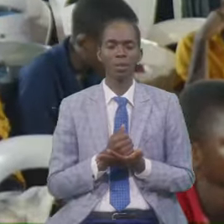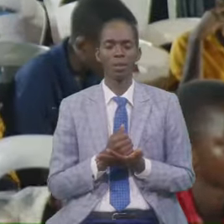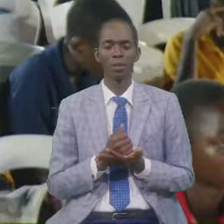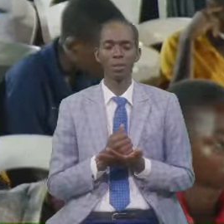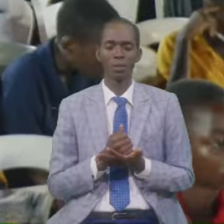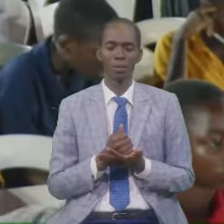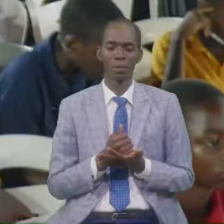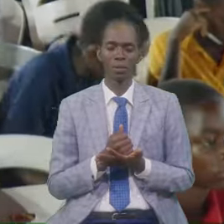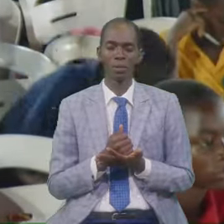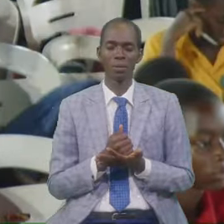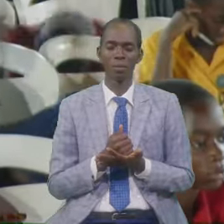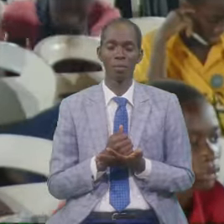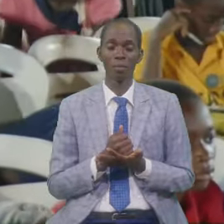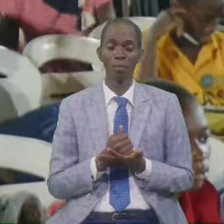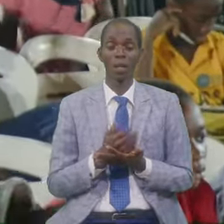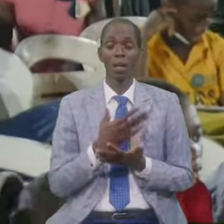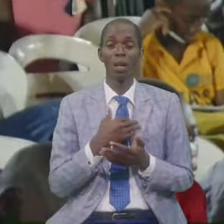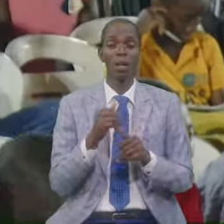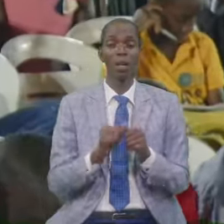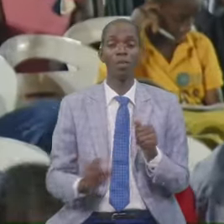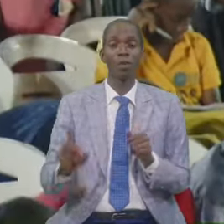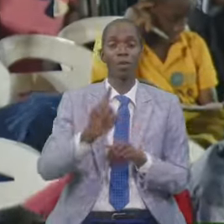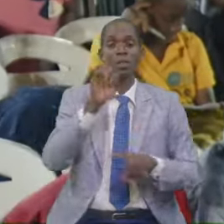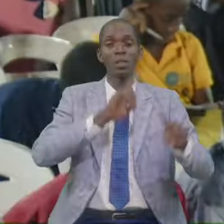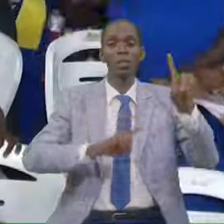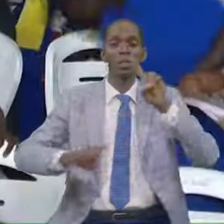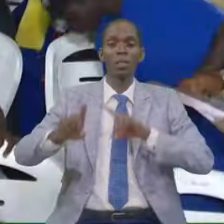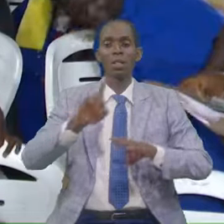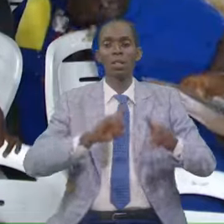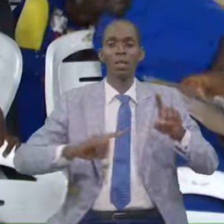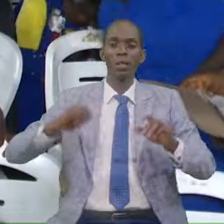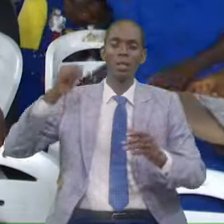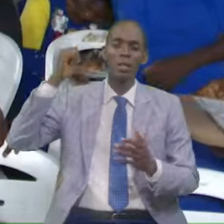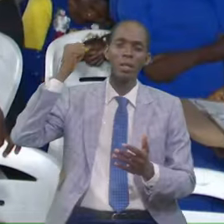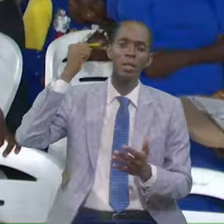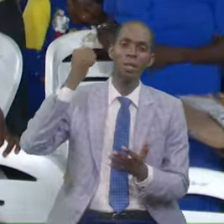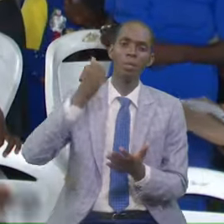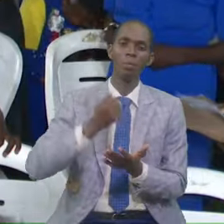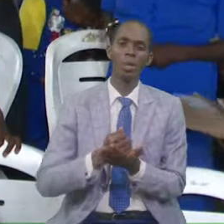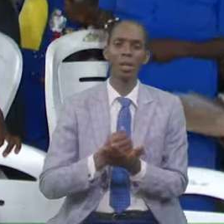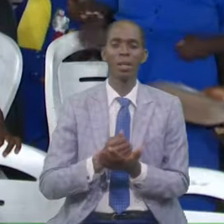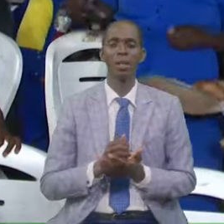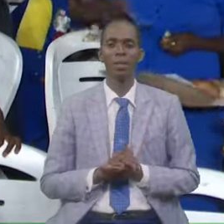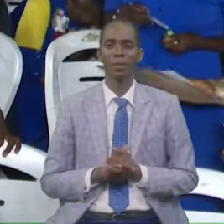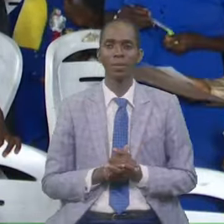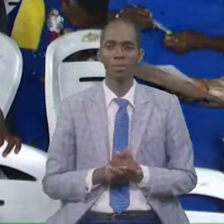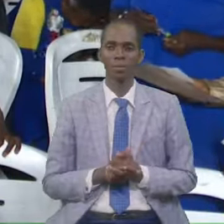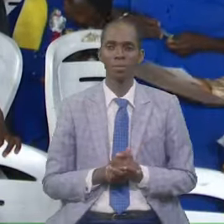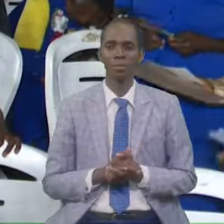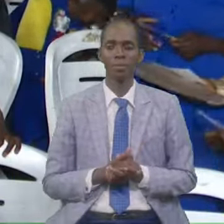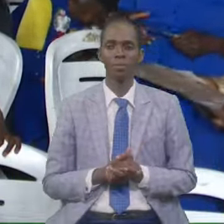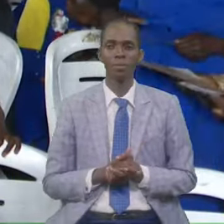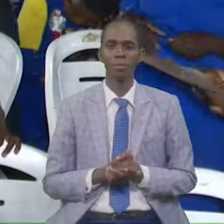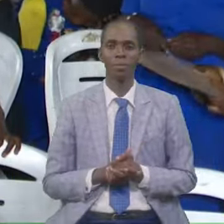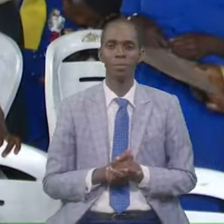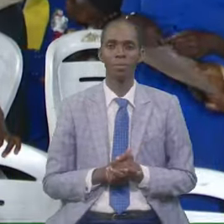తండ్రి. And everybody said amen. అందరూ చేతులు పైకి చాపి గట్టిగా ఆమేన్.